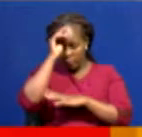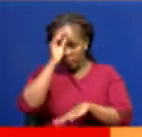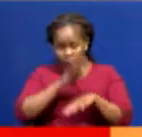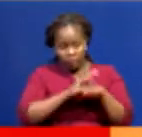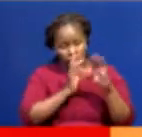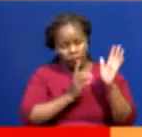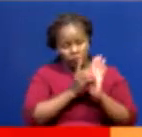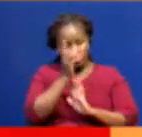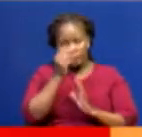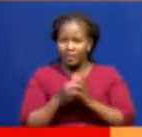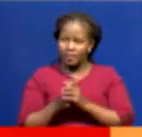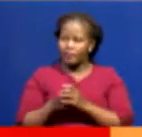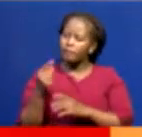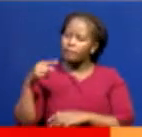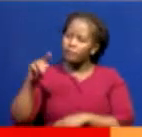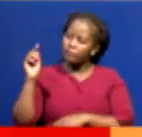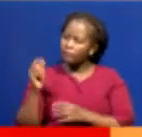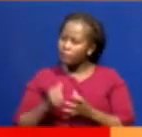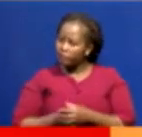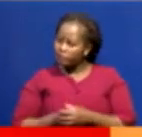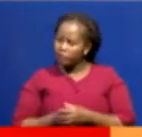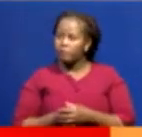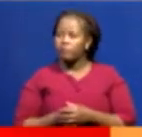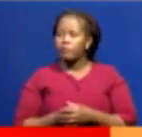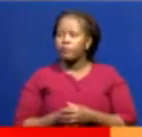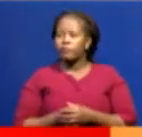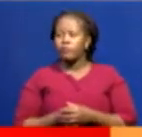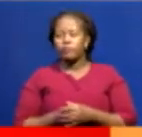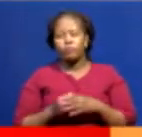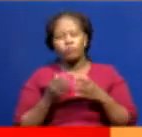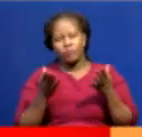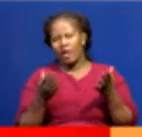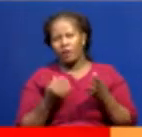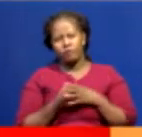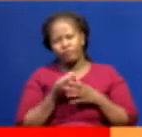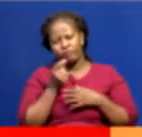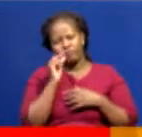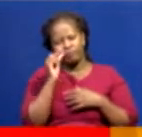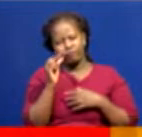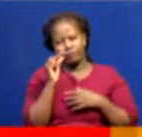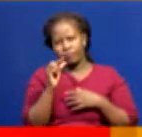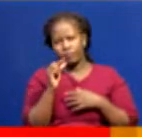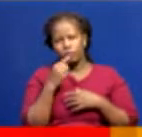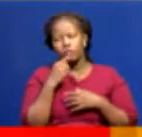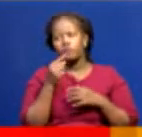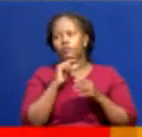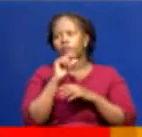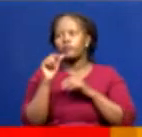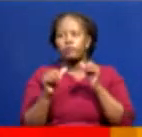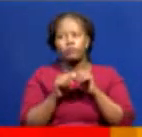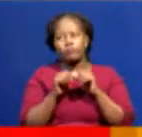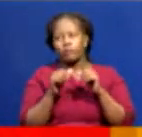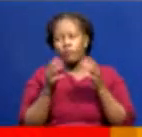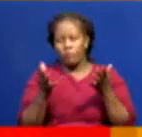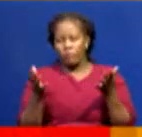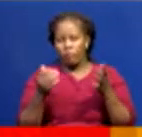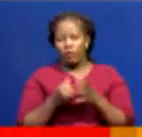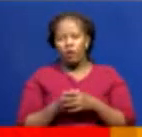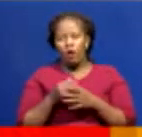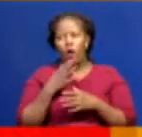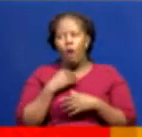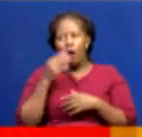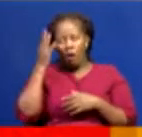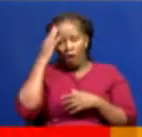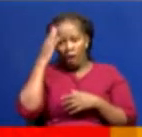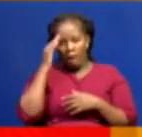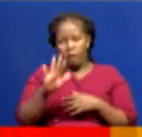Kabisa. Nakubaliana na wewe. Kabisa. Yes. Naam. Ningependa kidogo tuzungumzie kuna hili swala lingine. Ningependa tu kupata